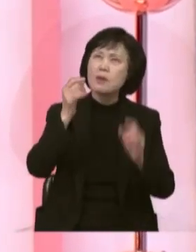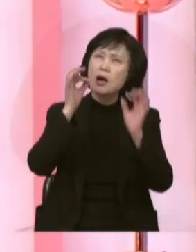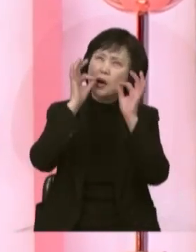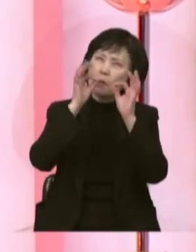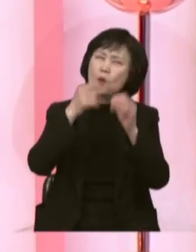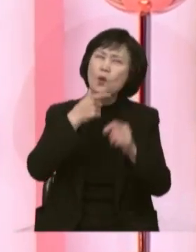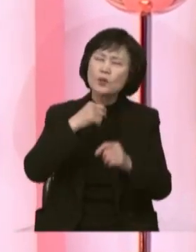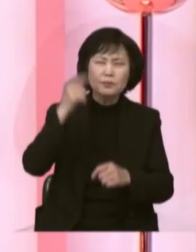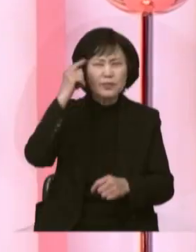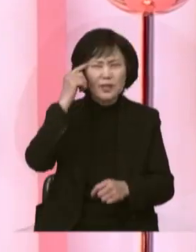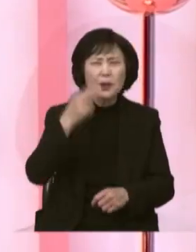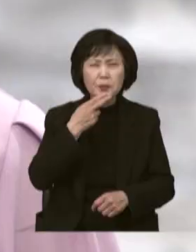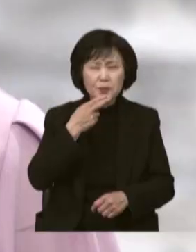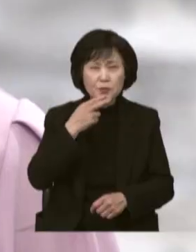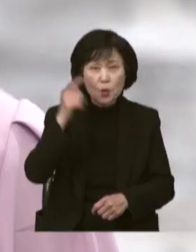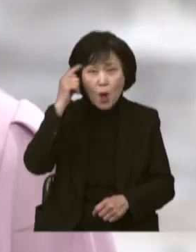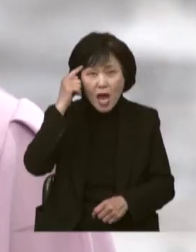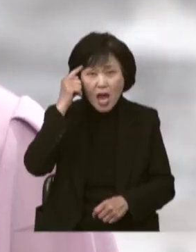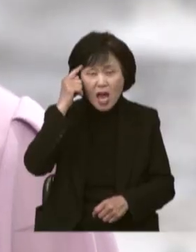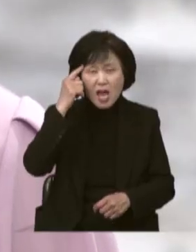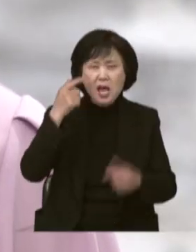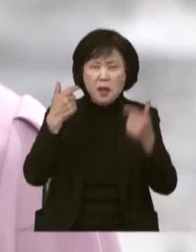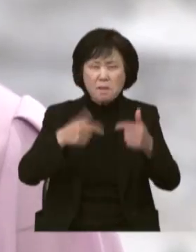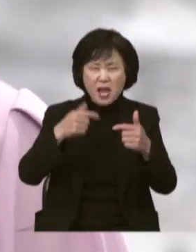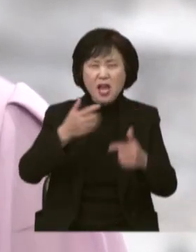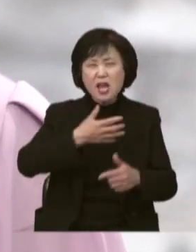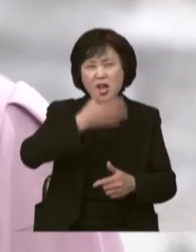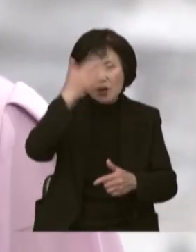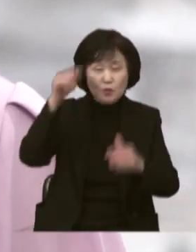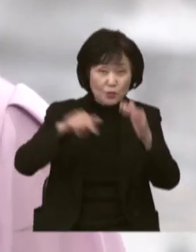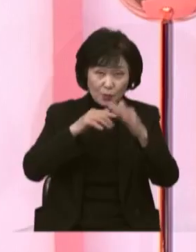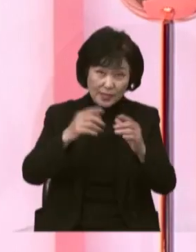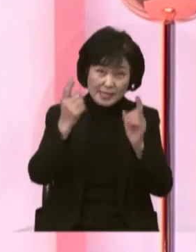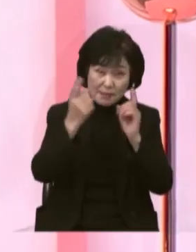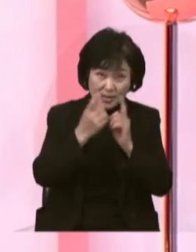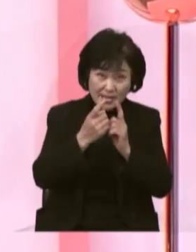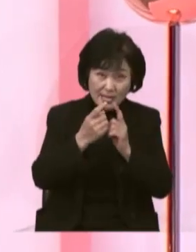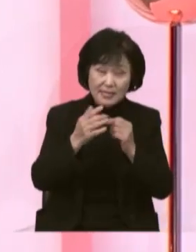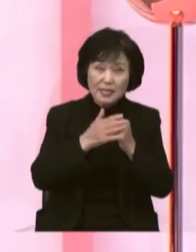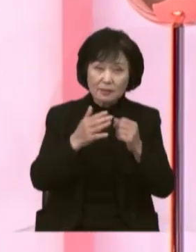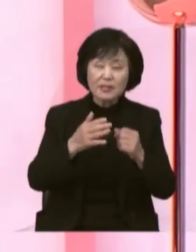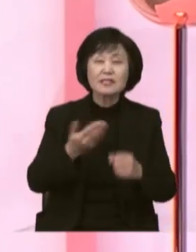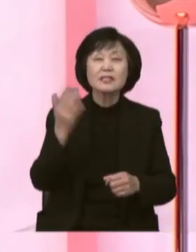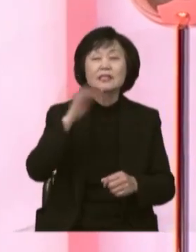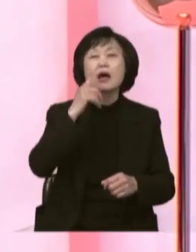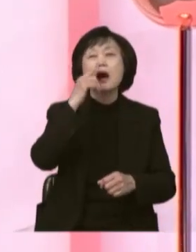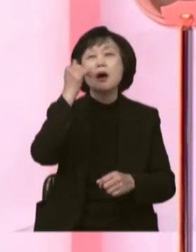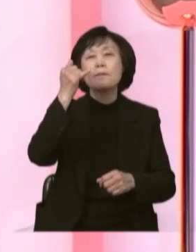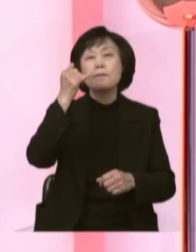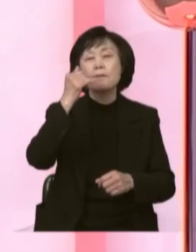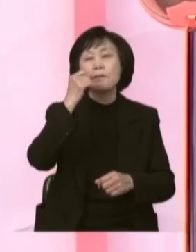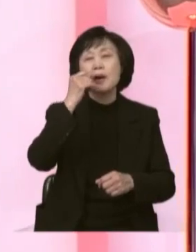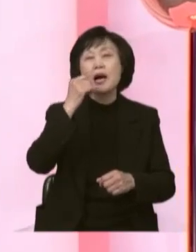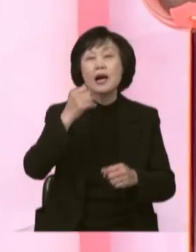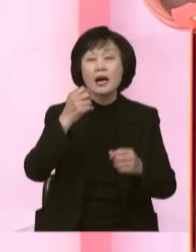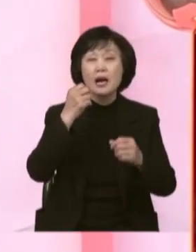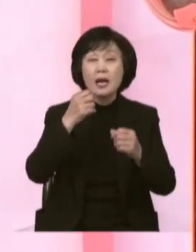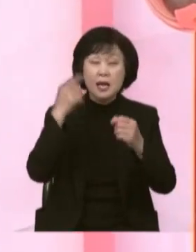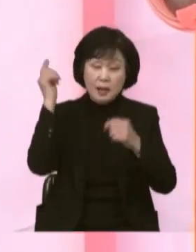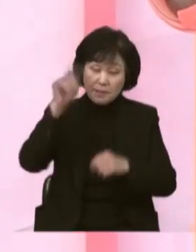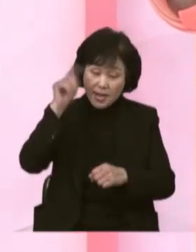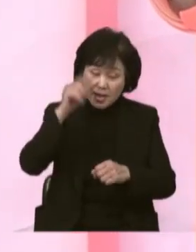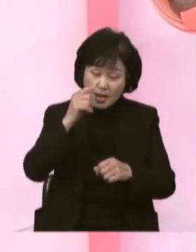왜? 맨날 보니까. 근데 엄마가 그렇게 기도하시던 그 기도가